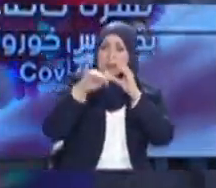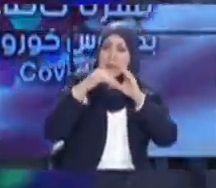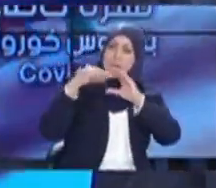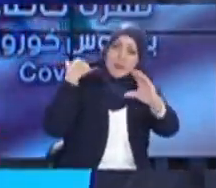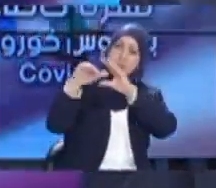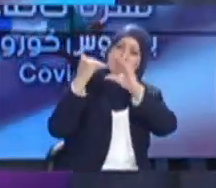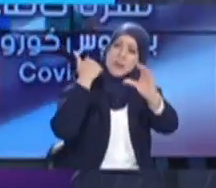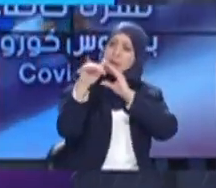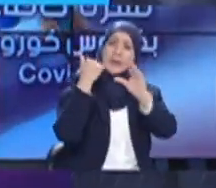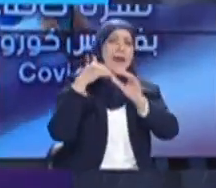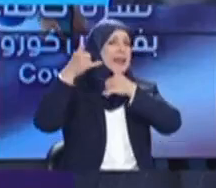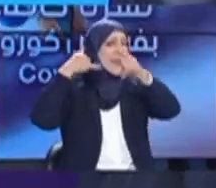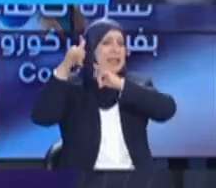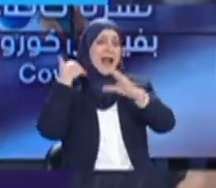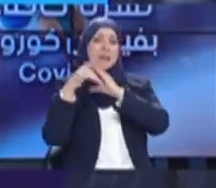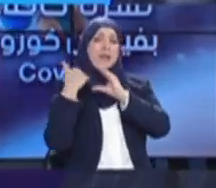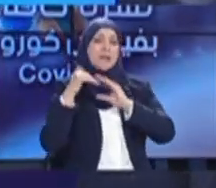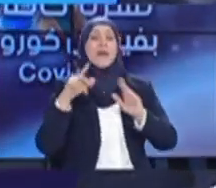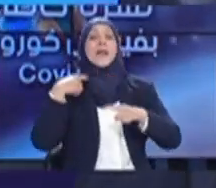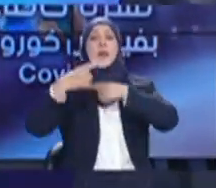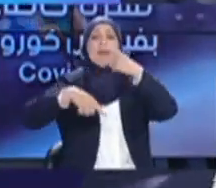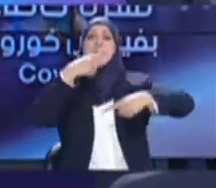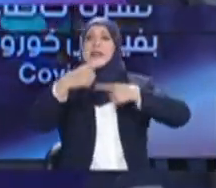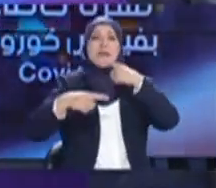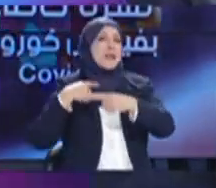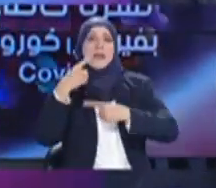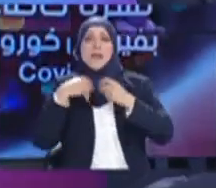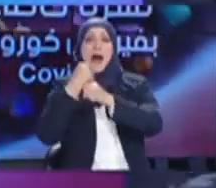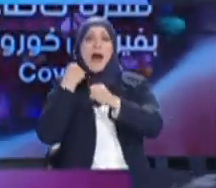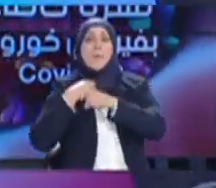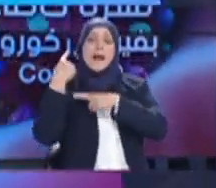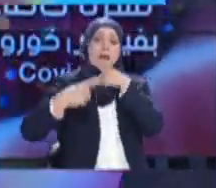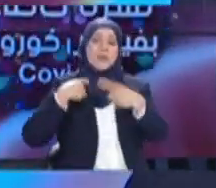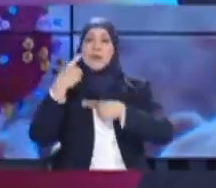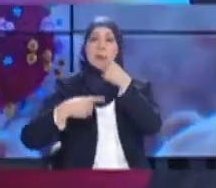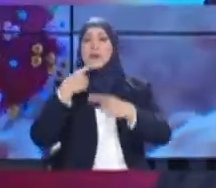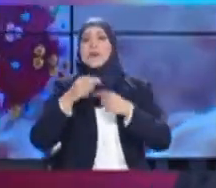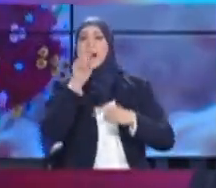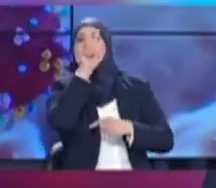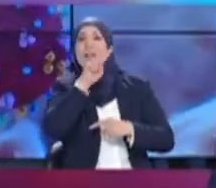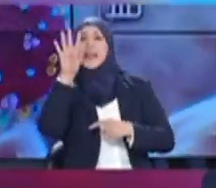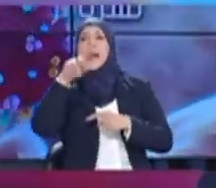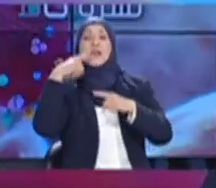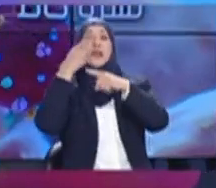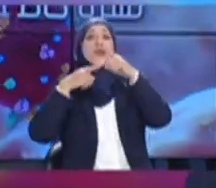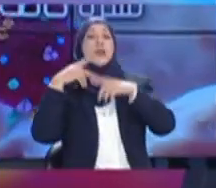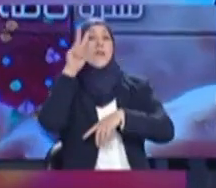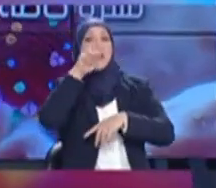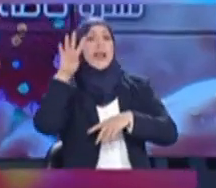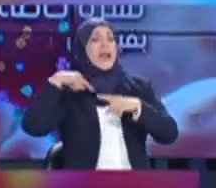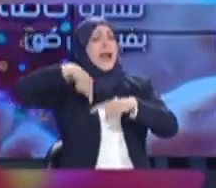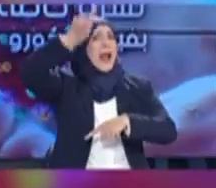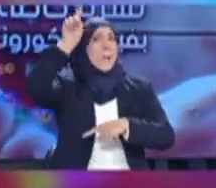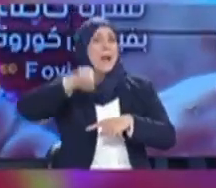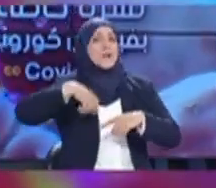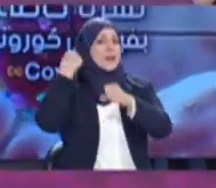ايش مش معناها حاجه دائمه، معناها عمل دؤوب نتاع 24 ساعه على 24. ونحب جو بروفيت مسالش